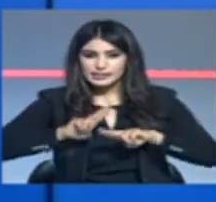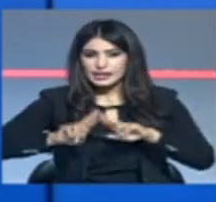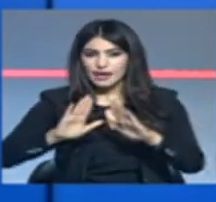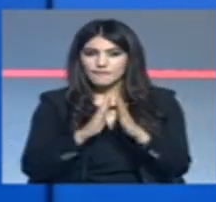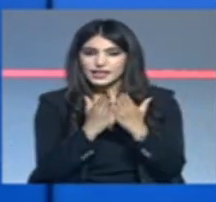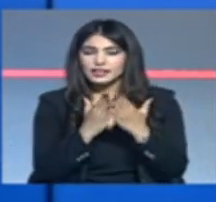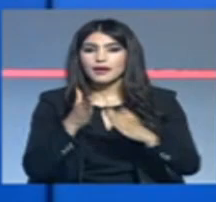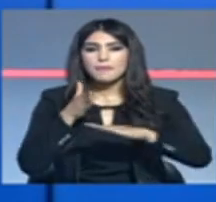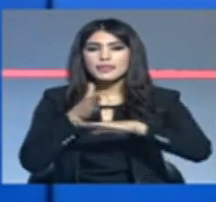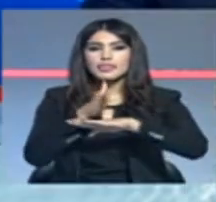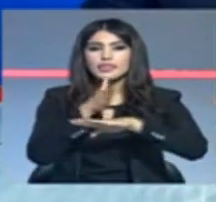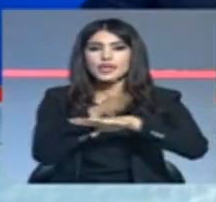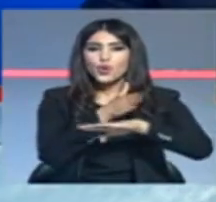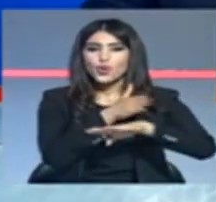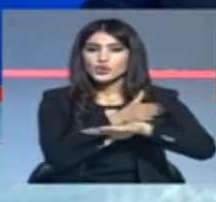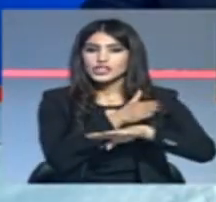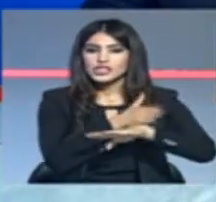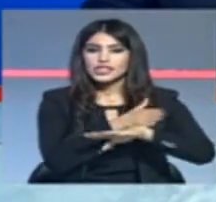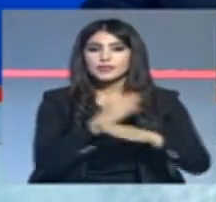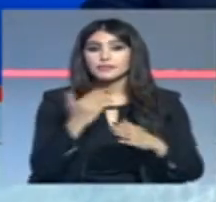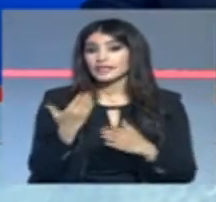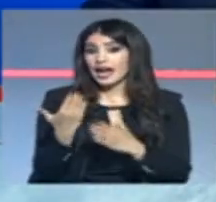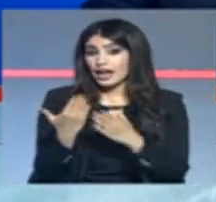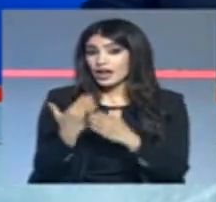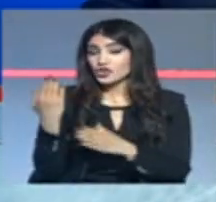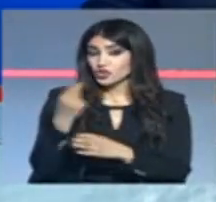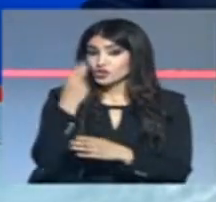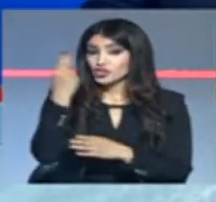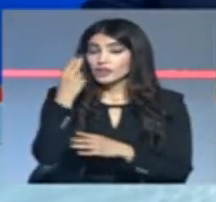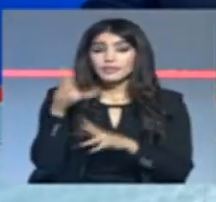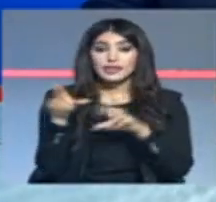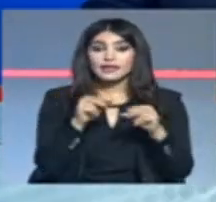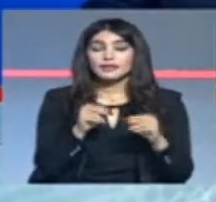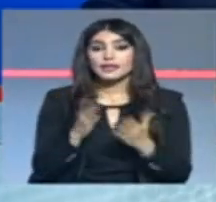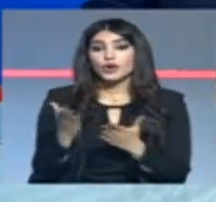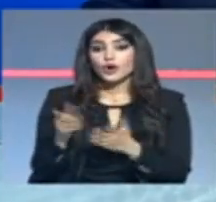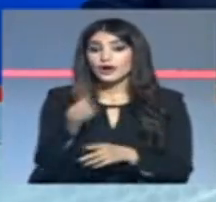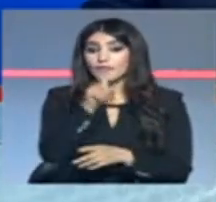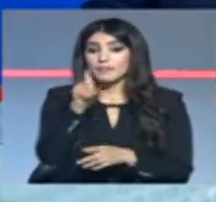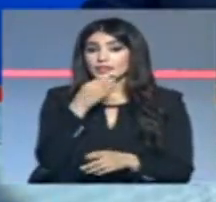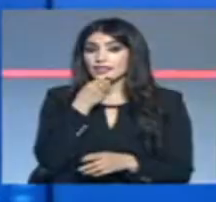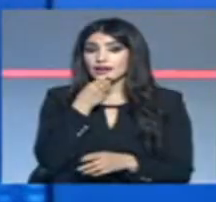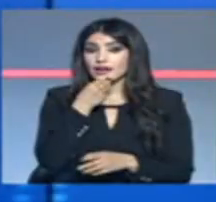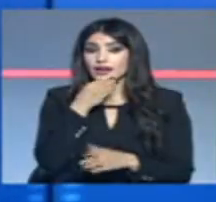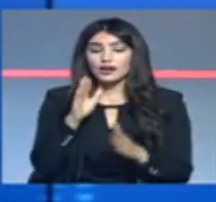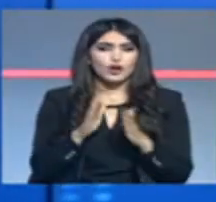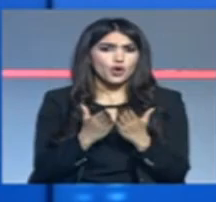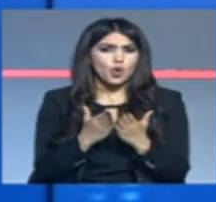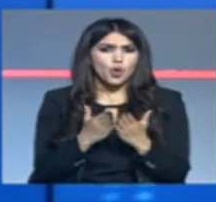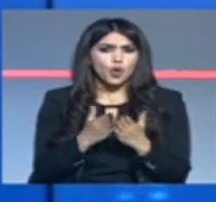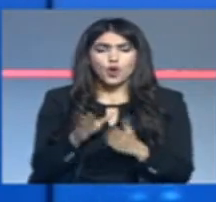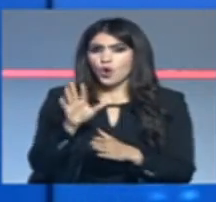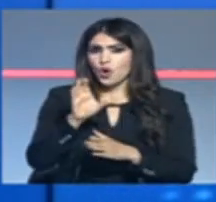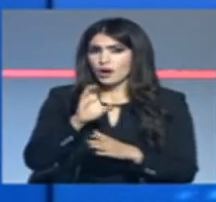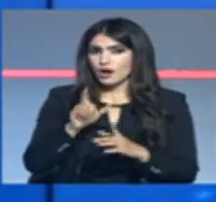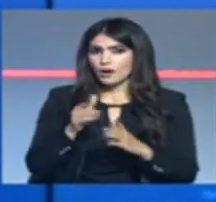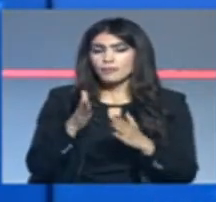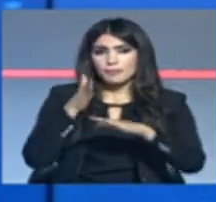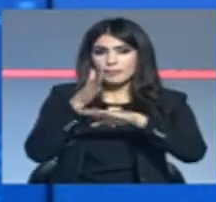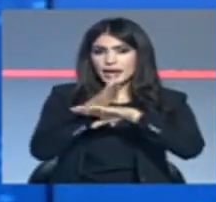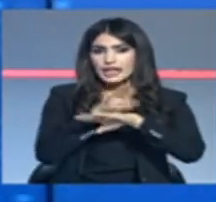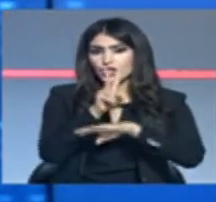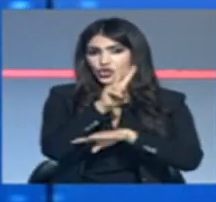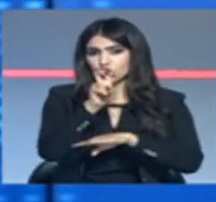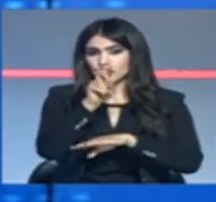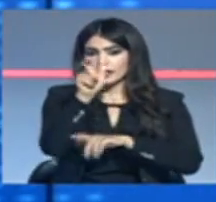وبرشا حاجات اخرين حتى في فيما يتعلق التوجيه برنامج أفق أوروبا. أفق أوروبا هو برنامج كبير، احنا كان عندنا أفق